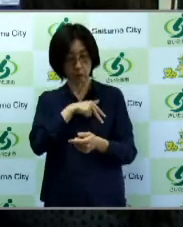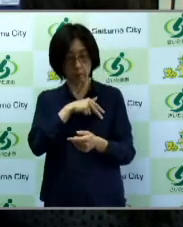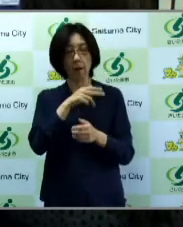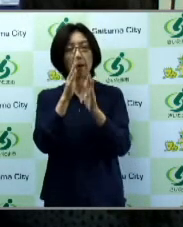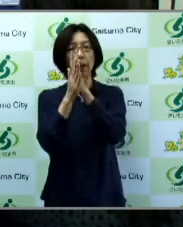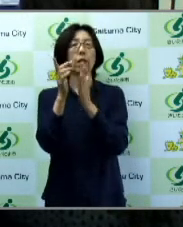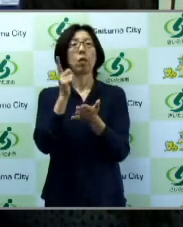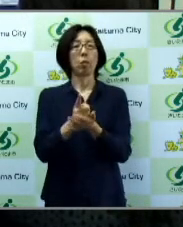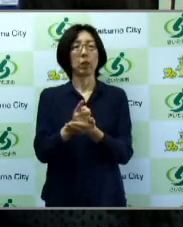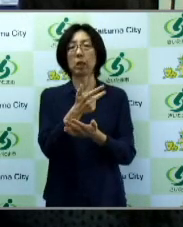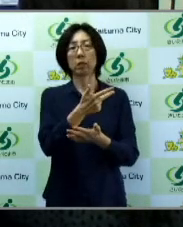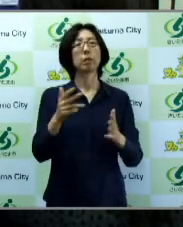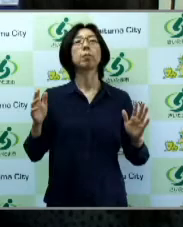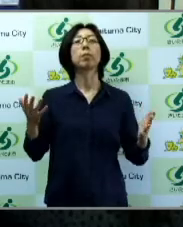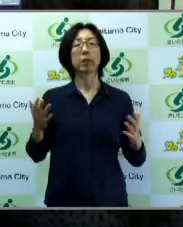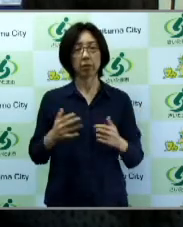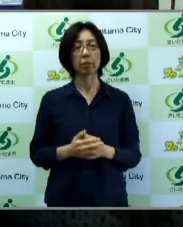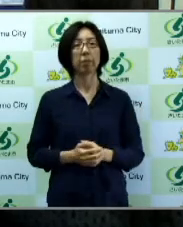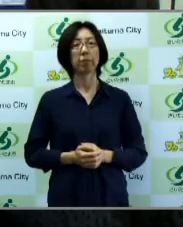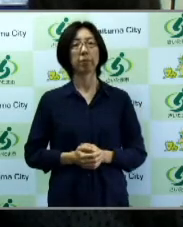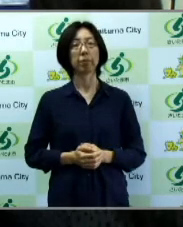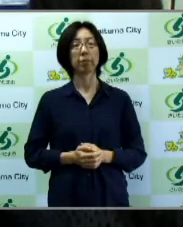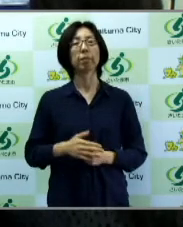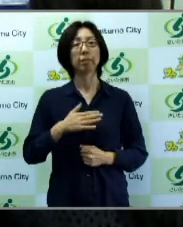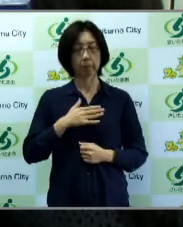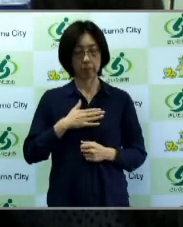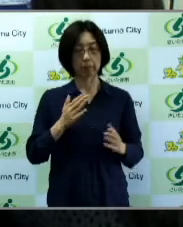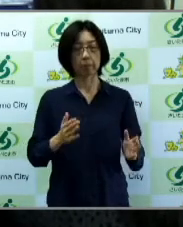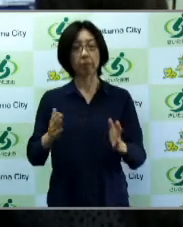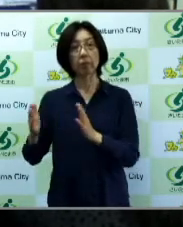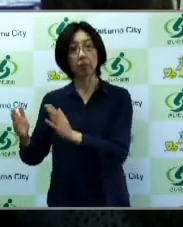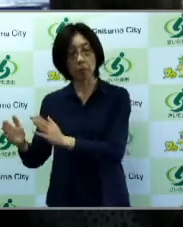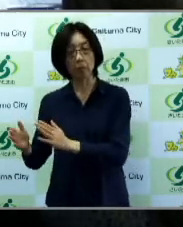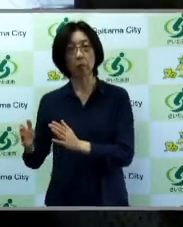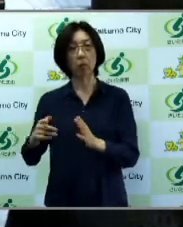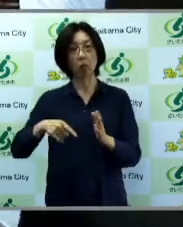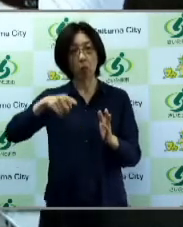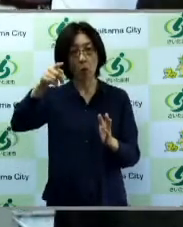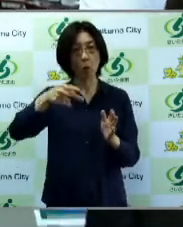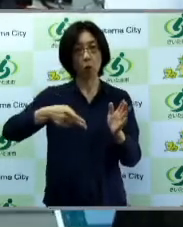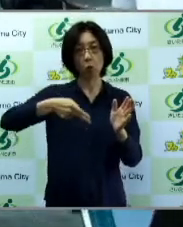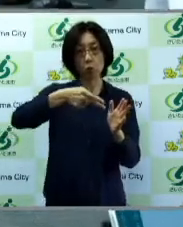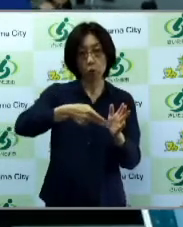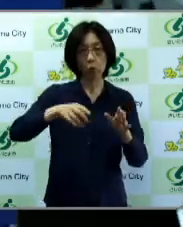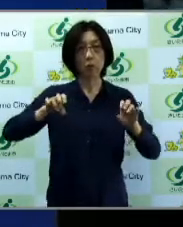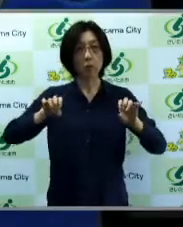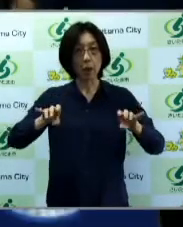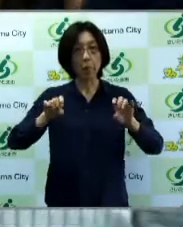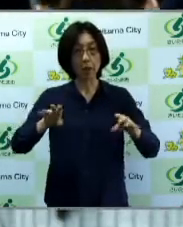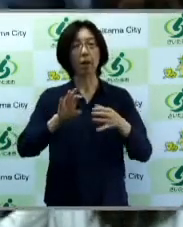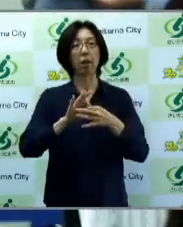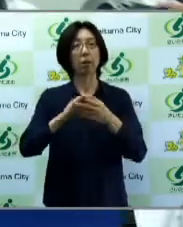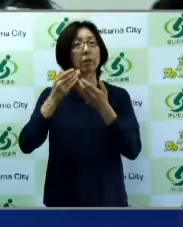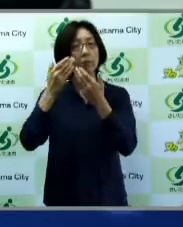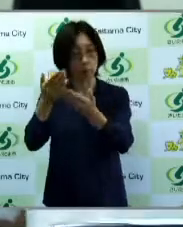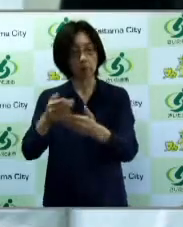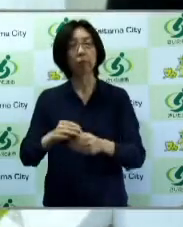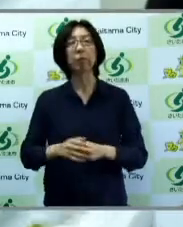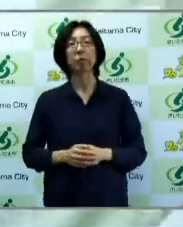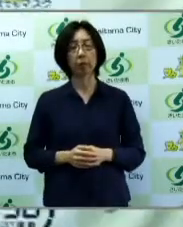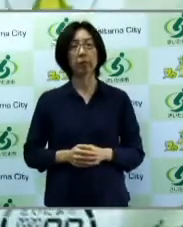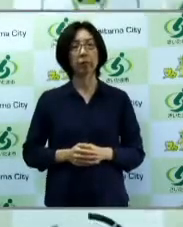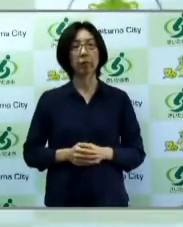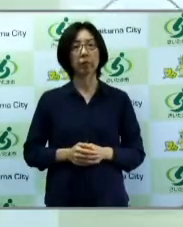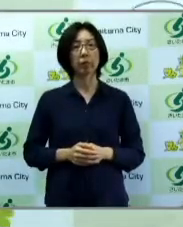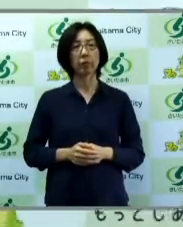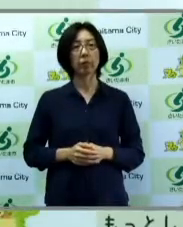ました。あと GoTo キャンペーンにつきまして、はい、今市長がですね、時期ややり